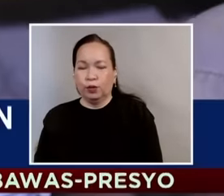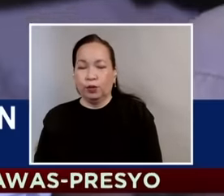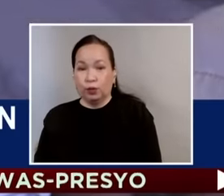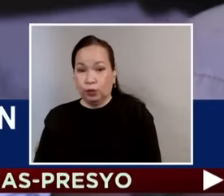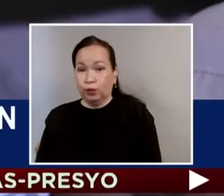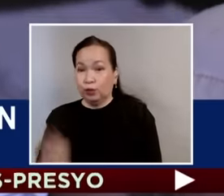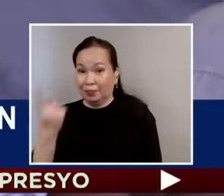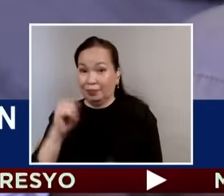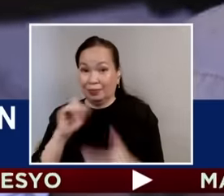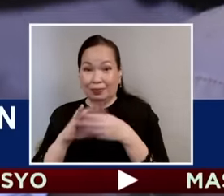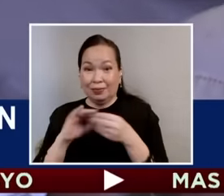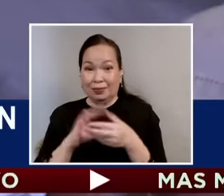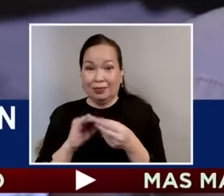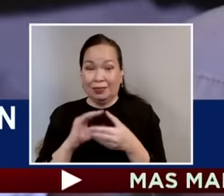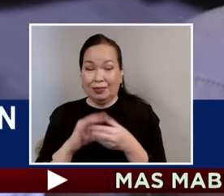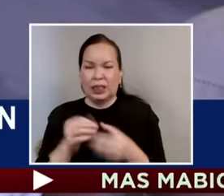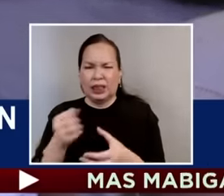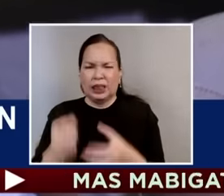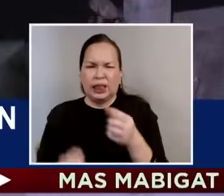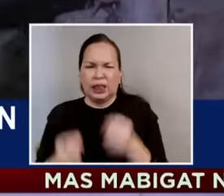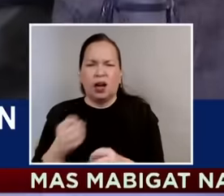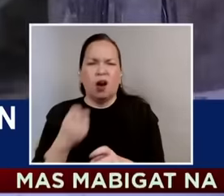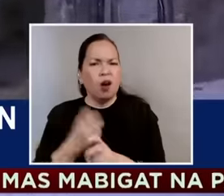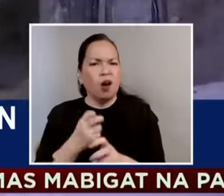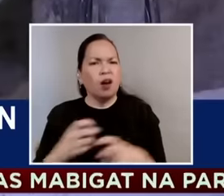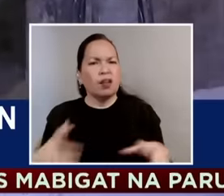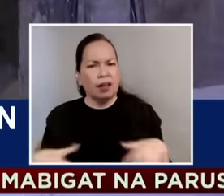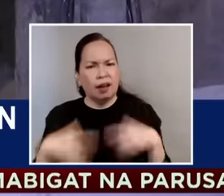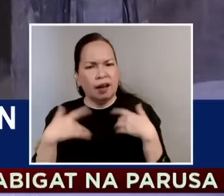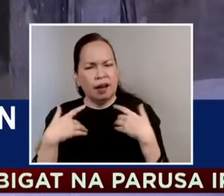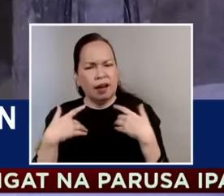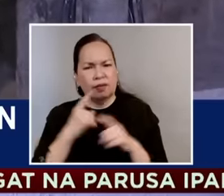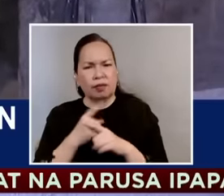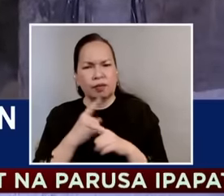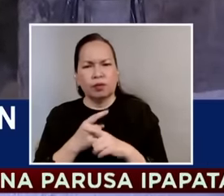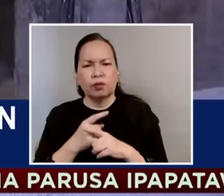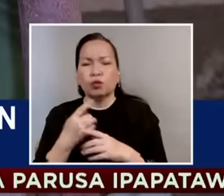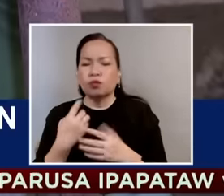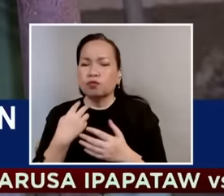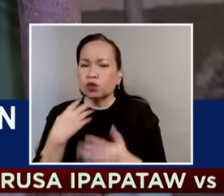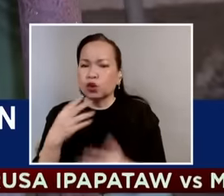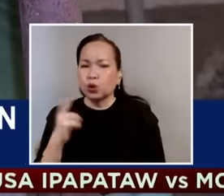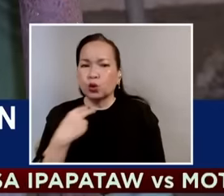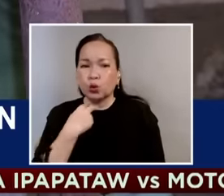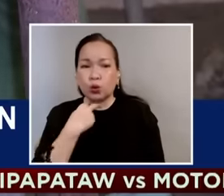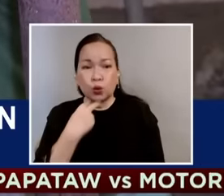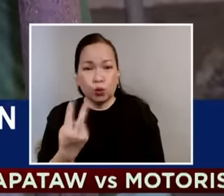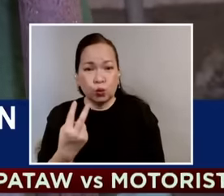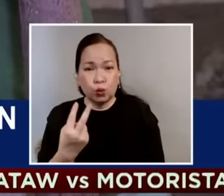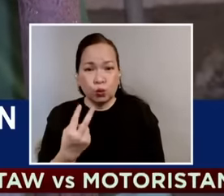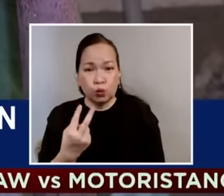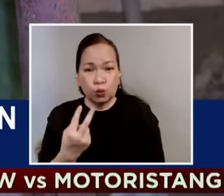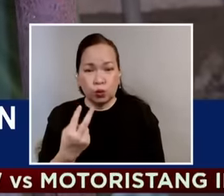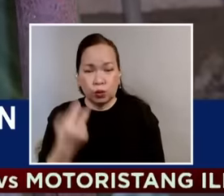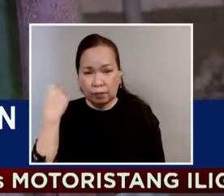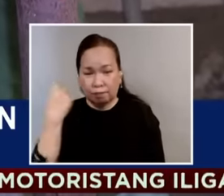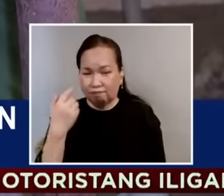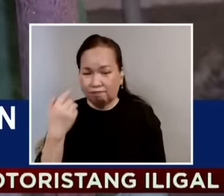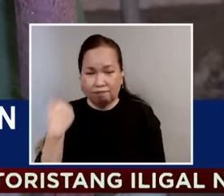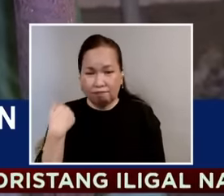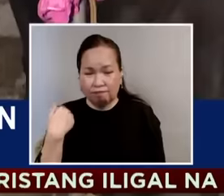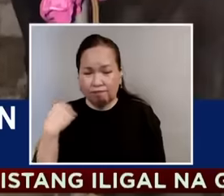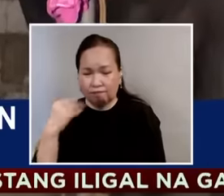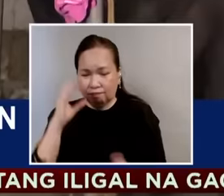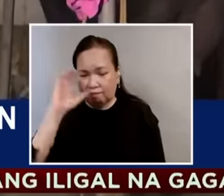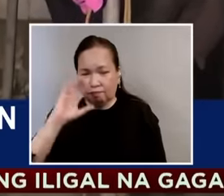Samuel, dahil sa hirap ng buhay nila, ay grade 2 lamang ang naabot niya, pero hindi ito naging